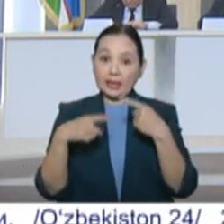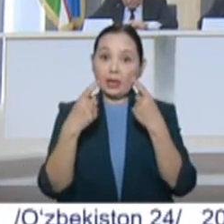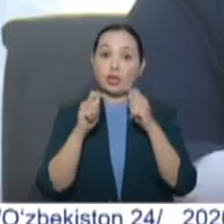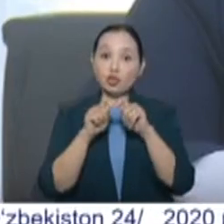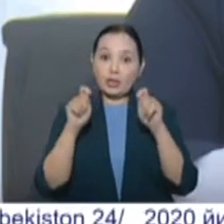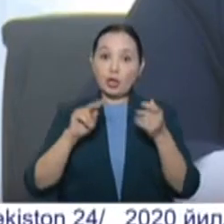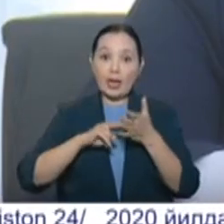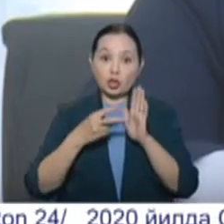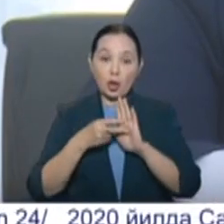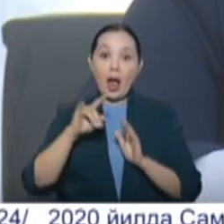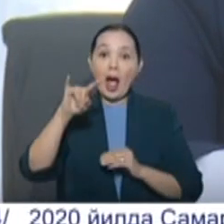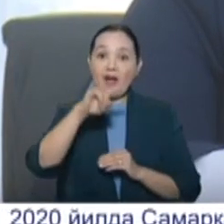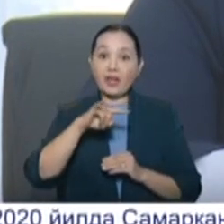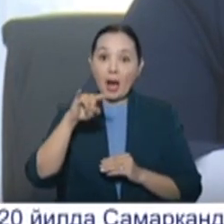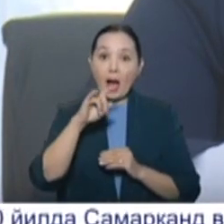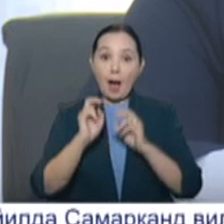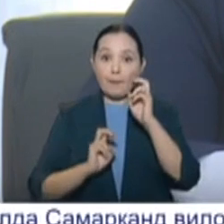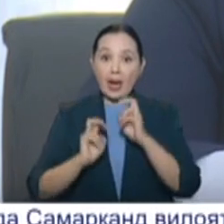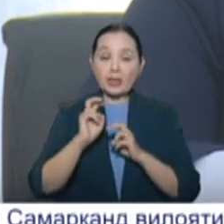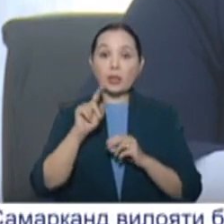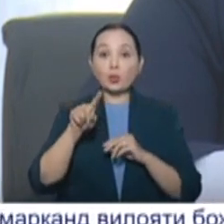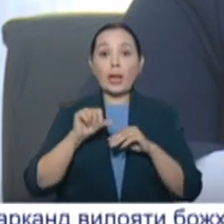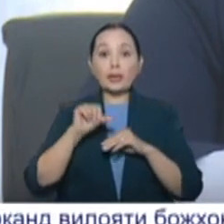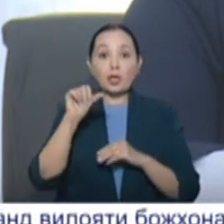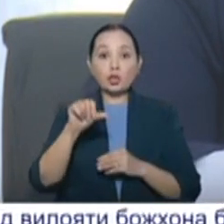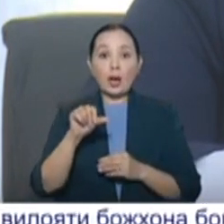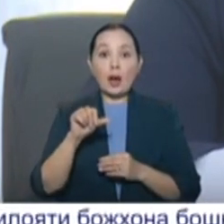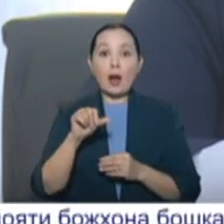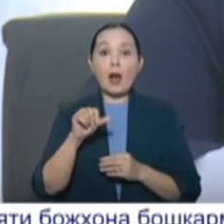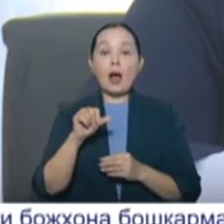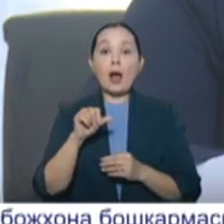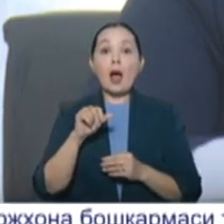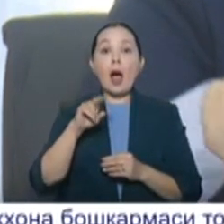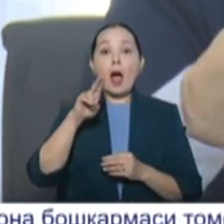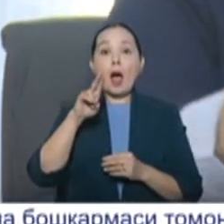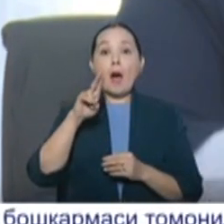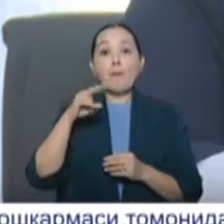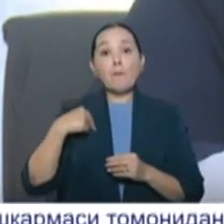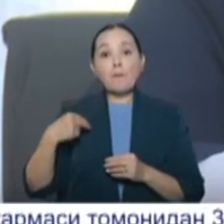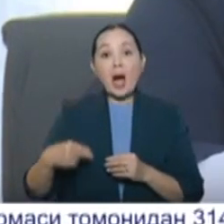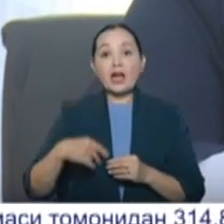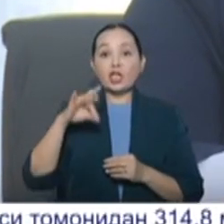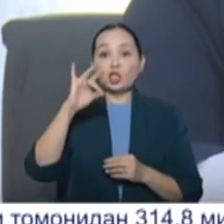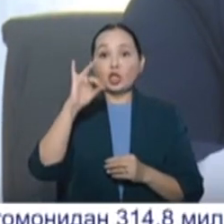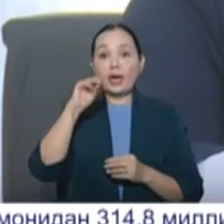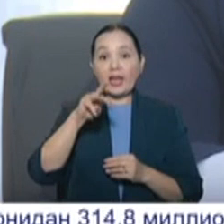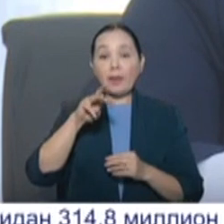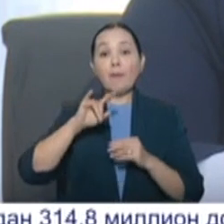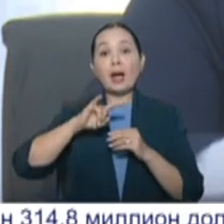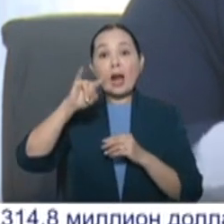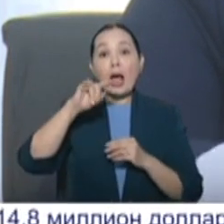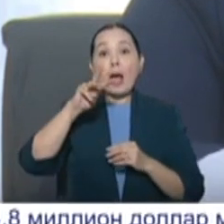rejalashtirilmoqchi aviakompaniya. Bundan tashqari значит, Мабу, Париж, Рим, Хозы, Йоплиган, Рейсли Буйча,